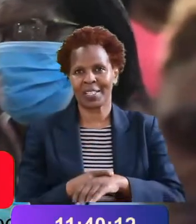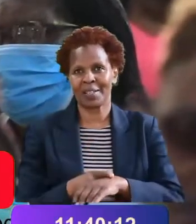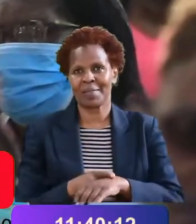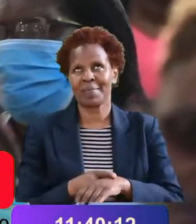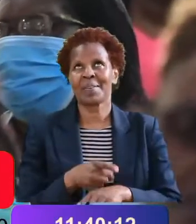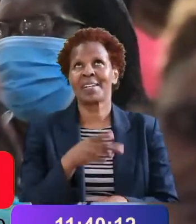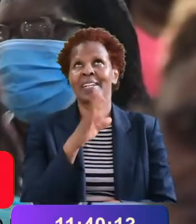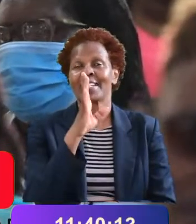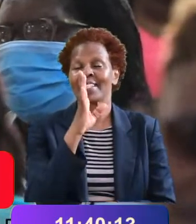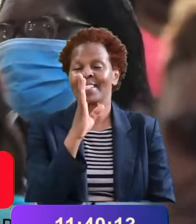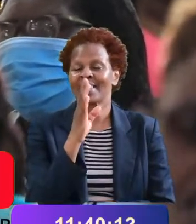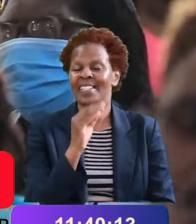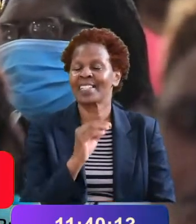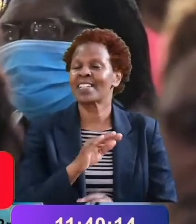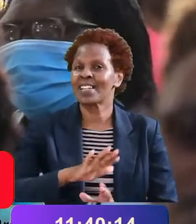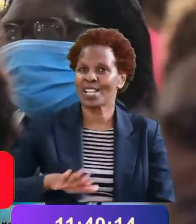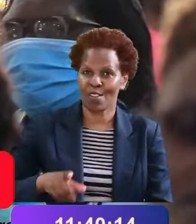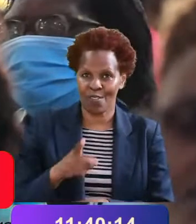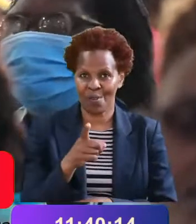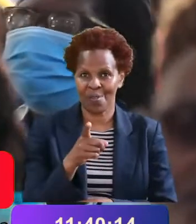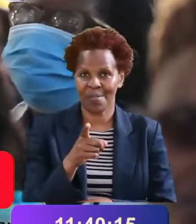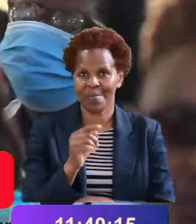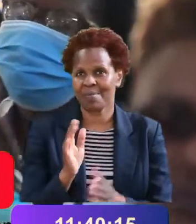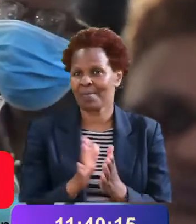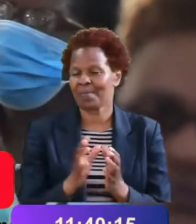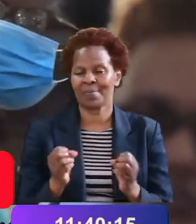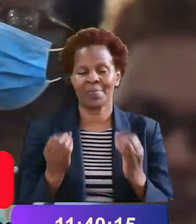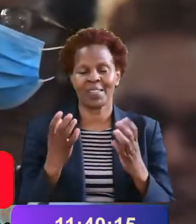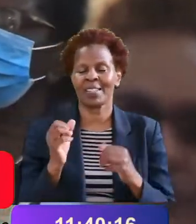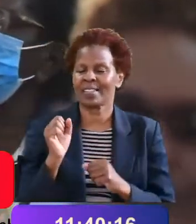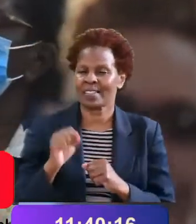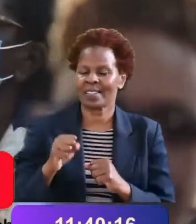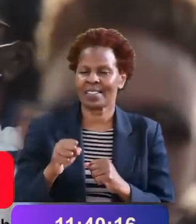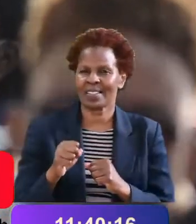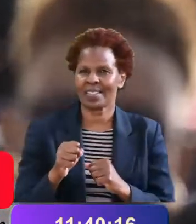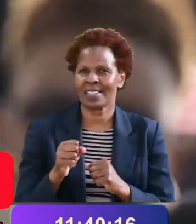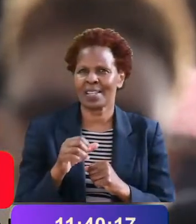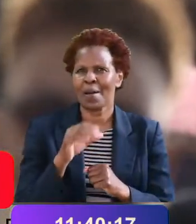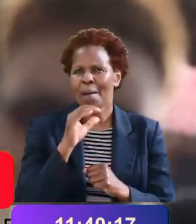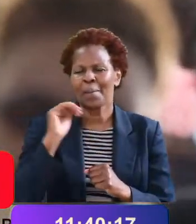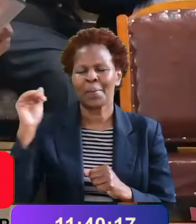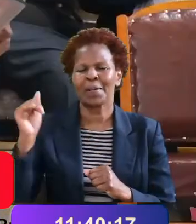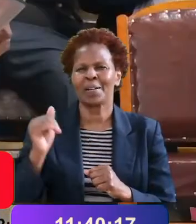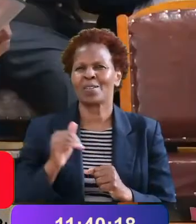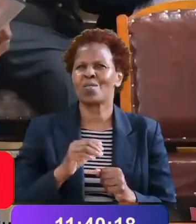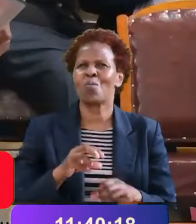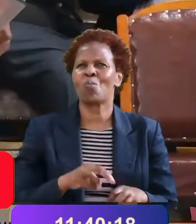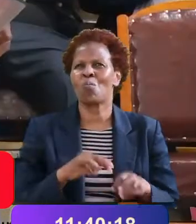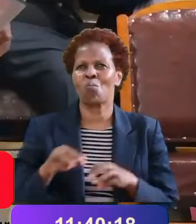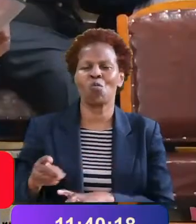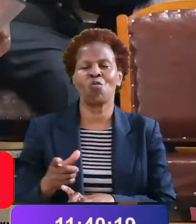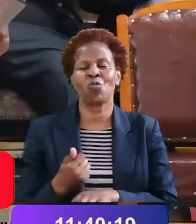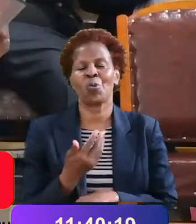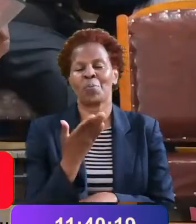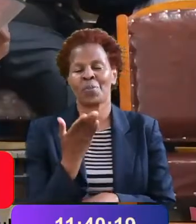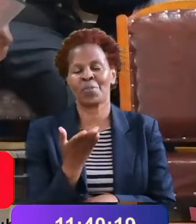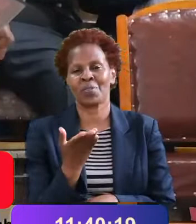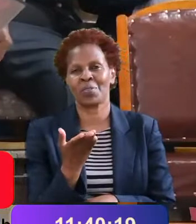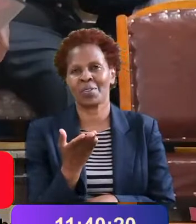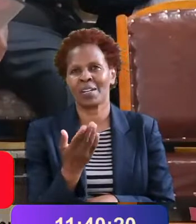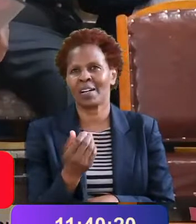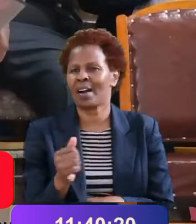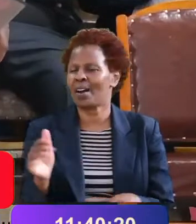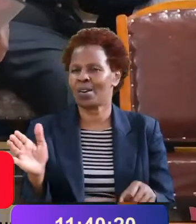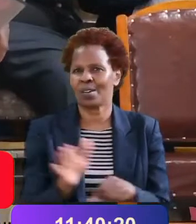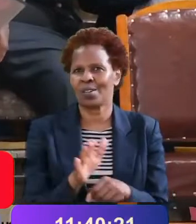aiachilie. Hallelujah. Yes, binadamu anaweza potea, anaweza toroka. Na wengi